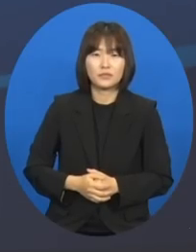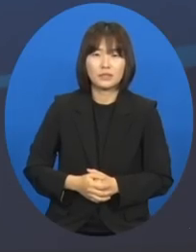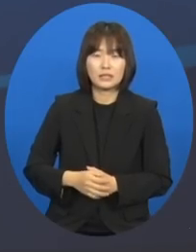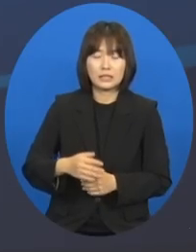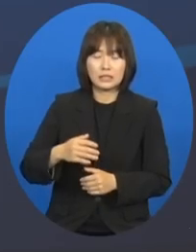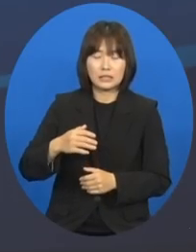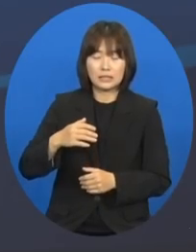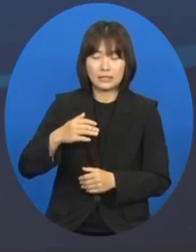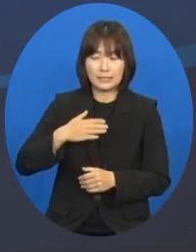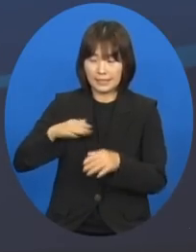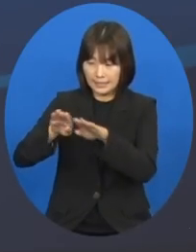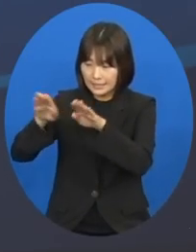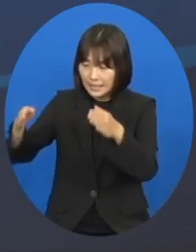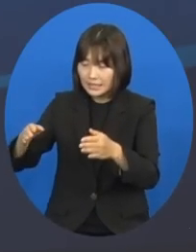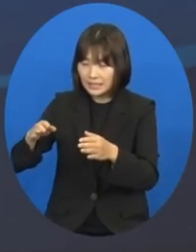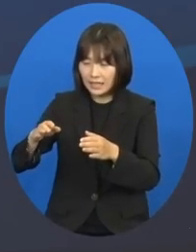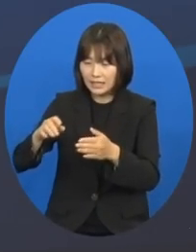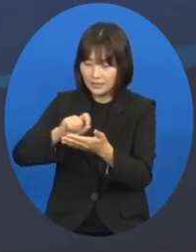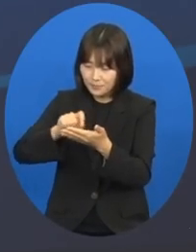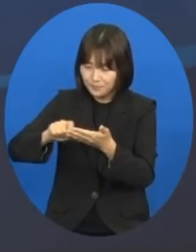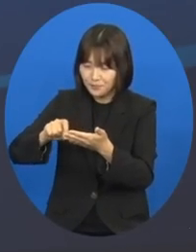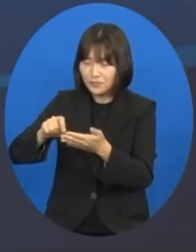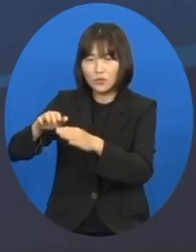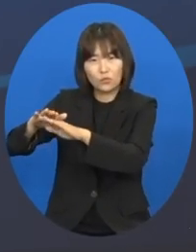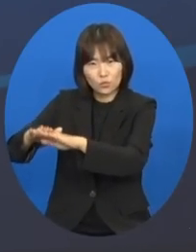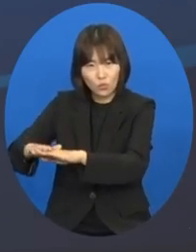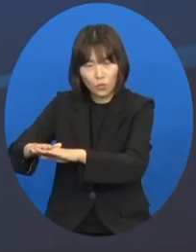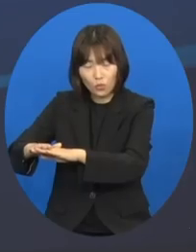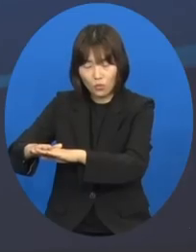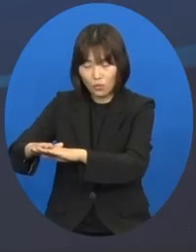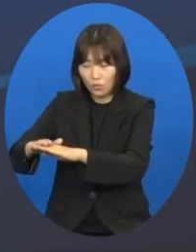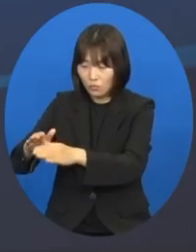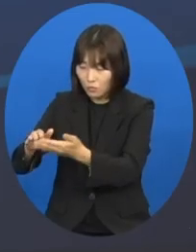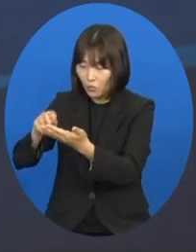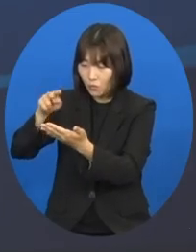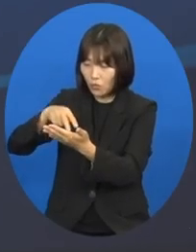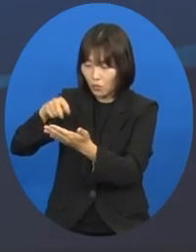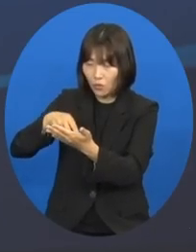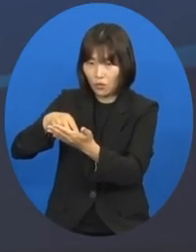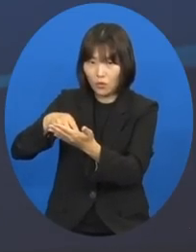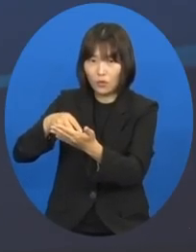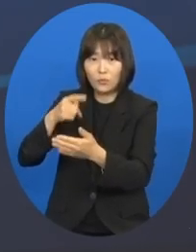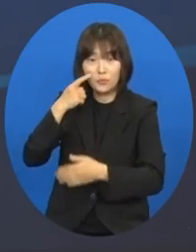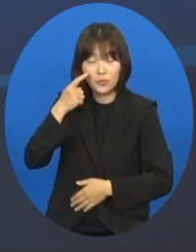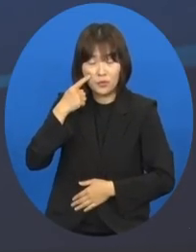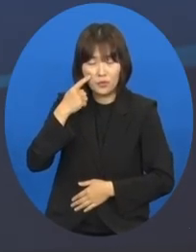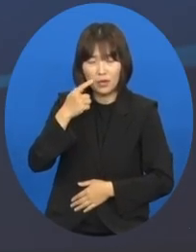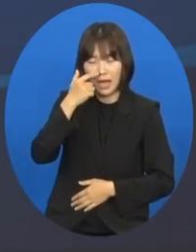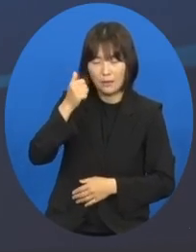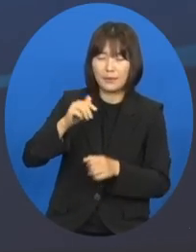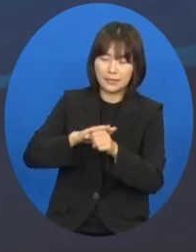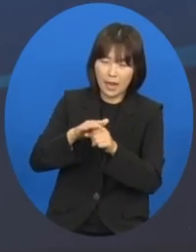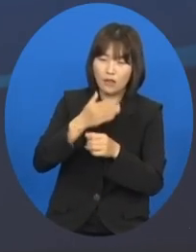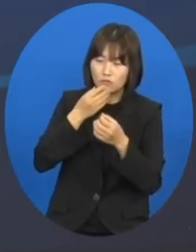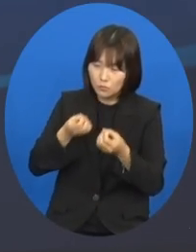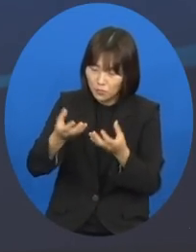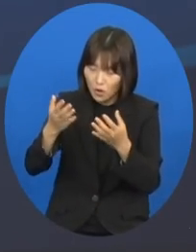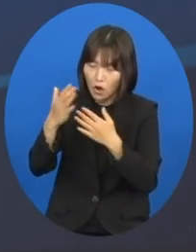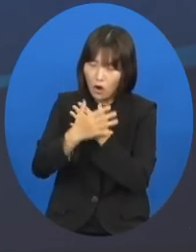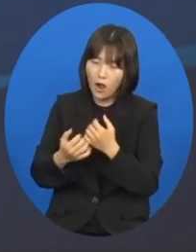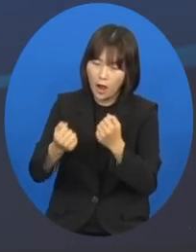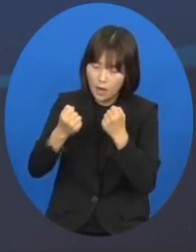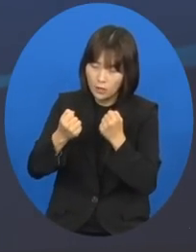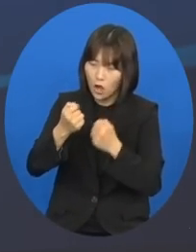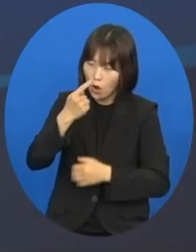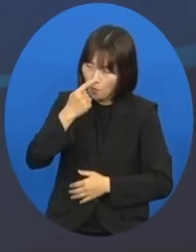책상에다 카드를 하나 써놨더라고요 그 카드에 쓴 거를 제가 읽어 드릴게요 아빠 사랑해요 축복해요 건강하세요